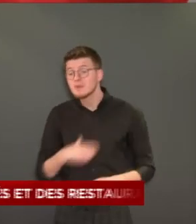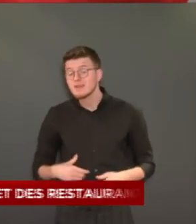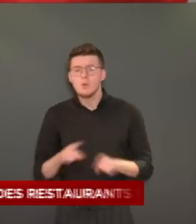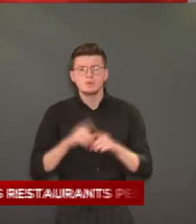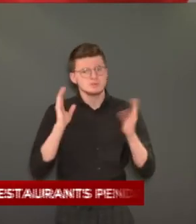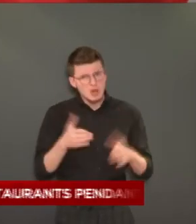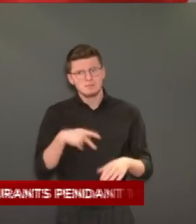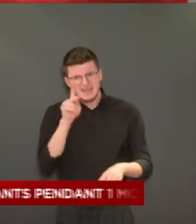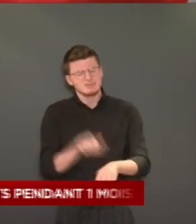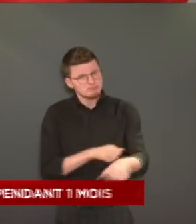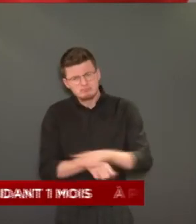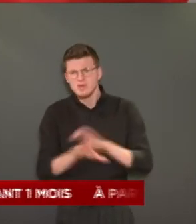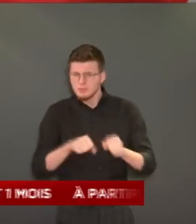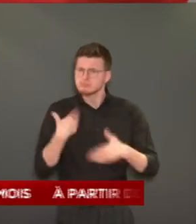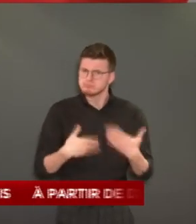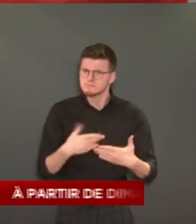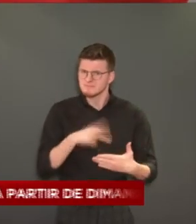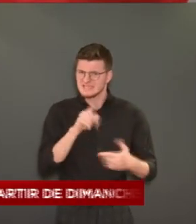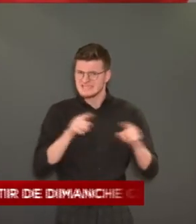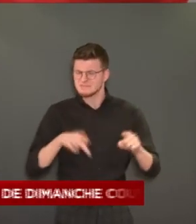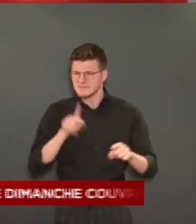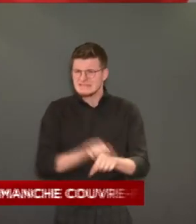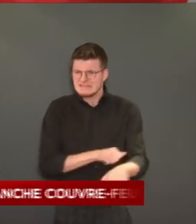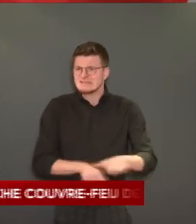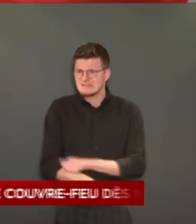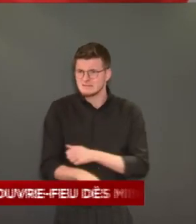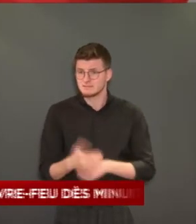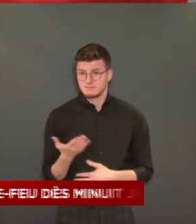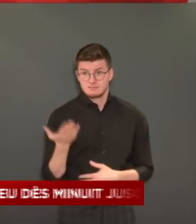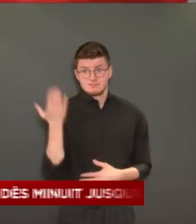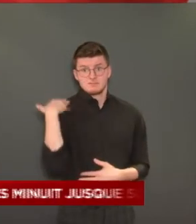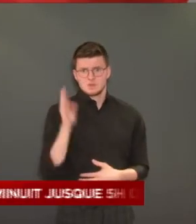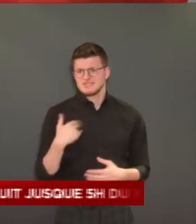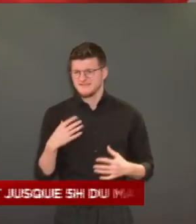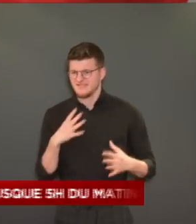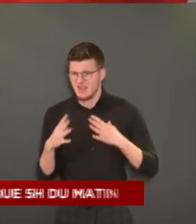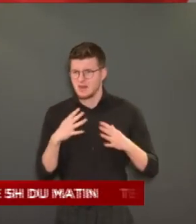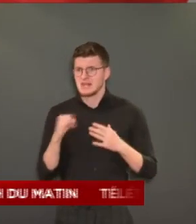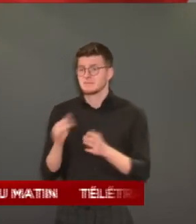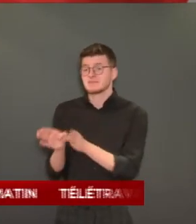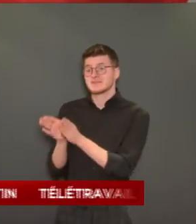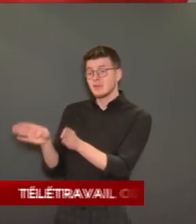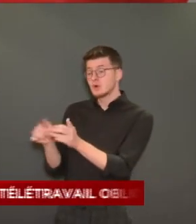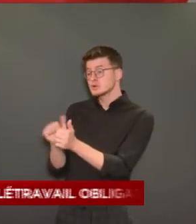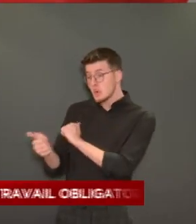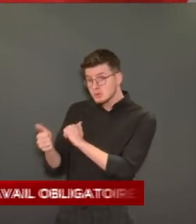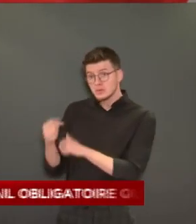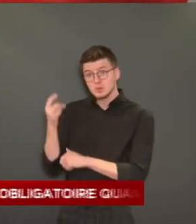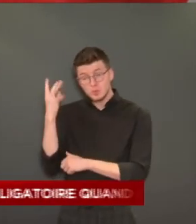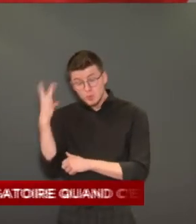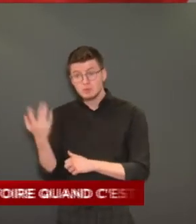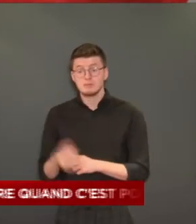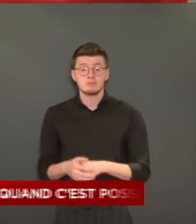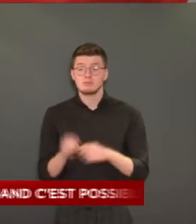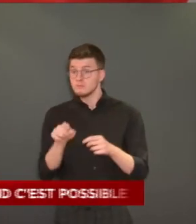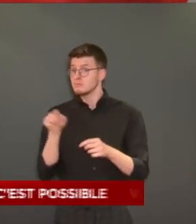jouer un rôle à ce niveau-là. Et tout à l'heure, je vous ai déjà dit que certains secteurs, la